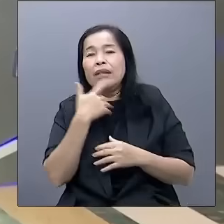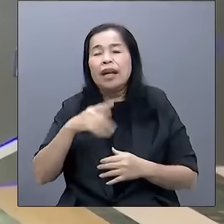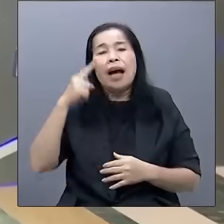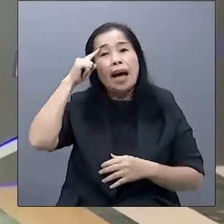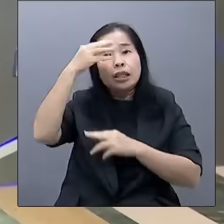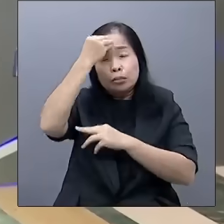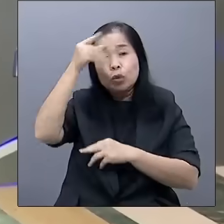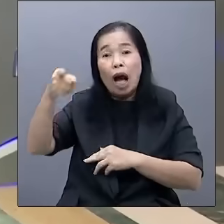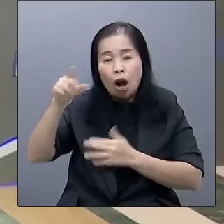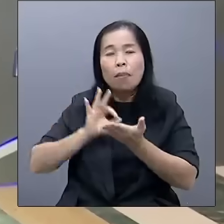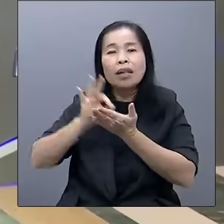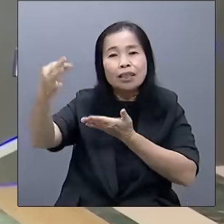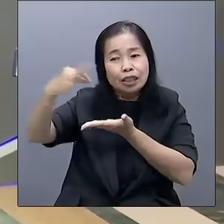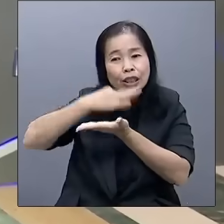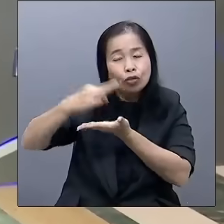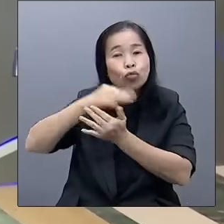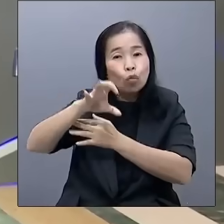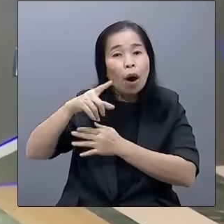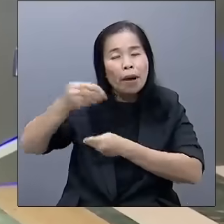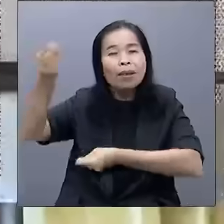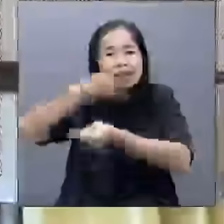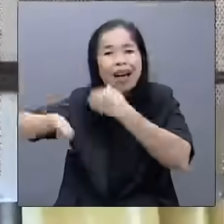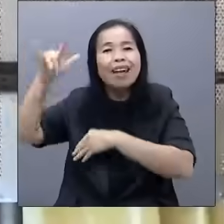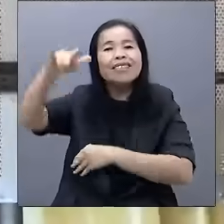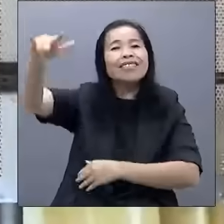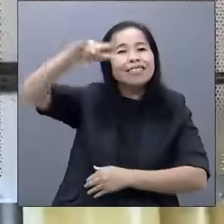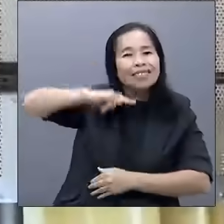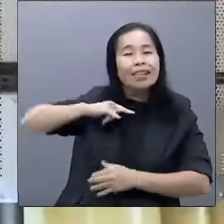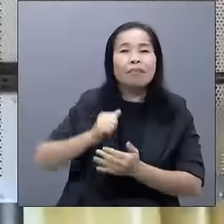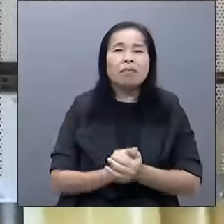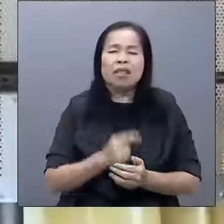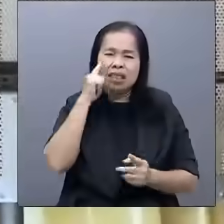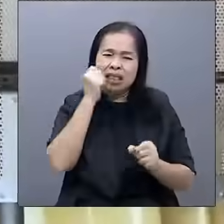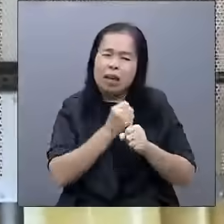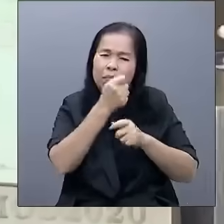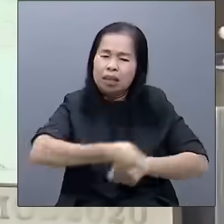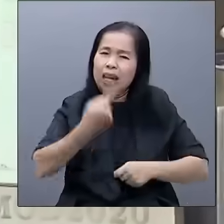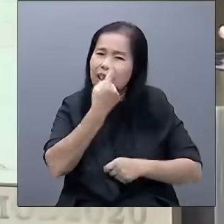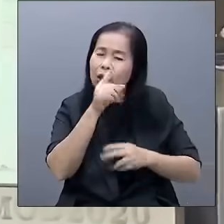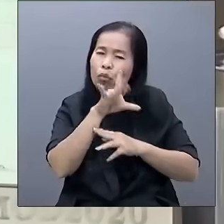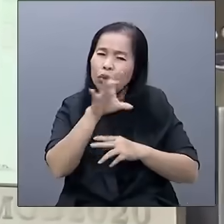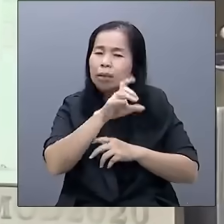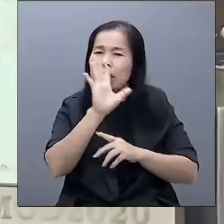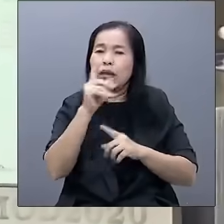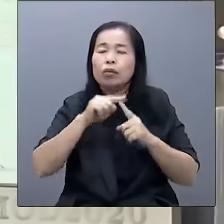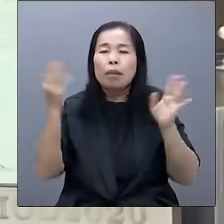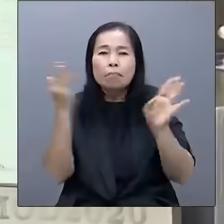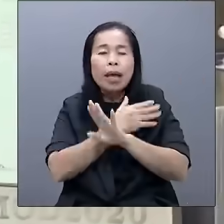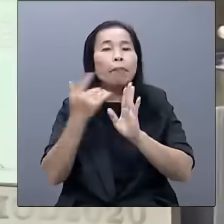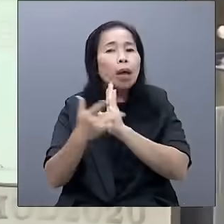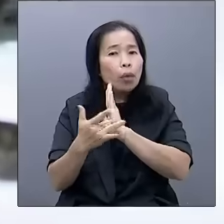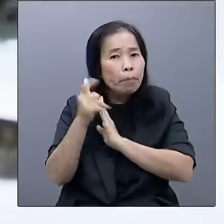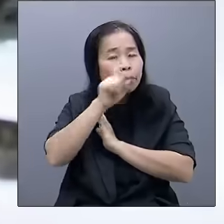แทนการค้าต่างตอบแทนไม่ควรเป็นสินค้าเกษตรเพียงอย่างเดียวแต่ควรแลกเปลี่ยนเป็นเทคโนโลยี